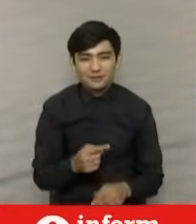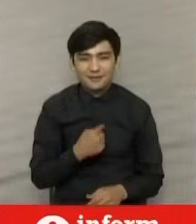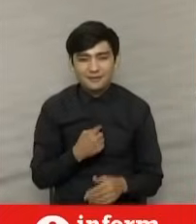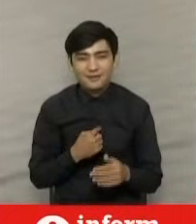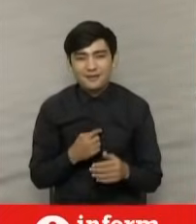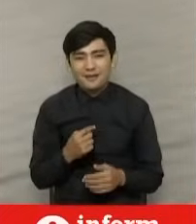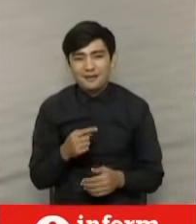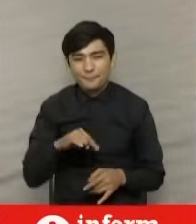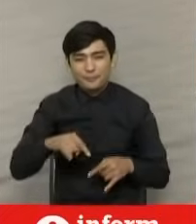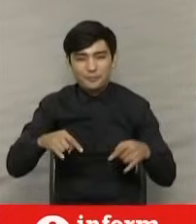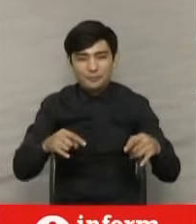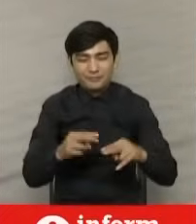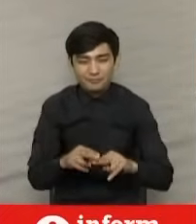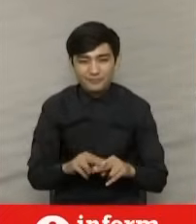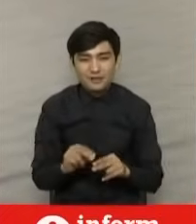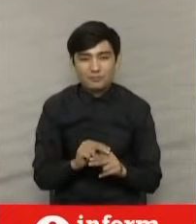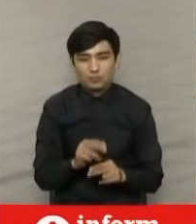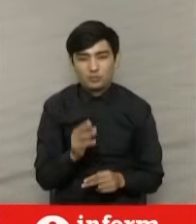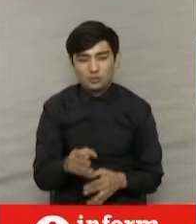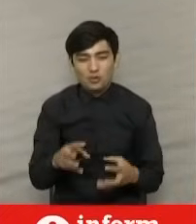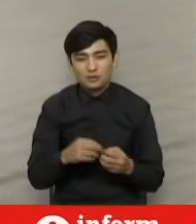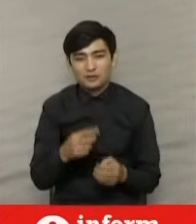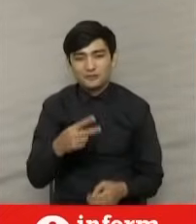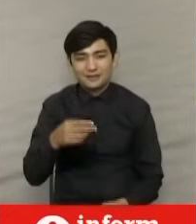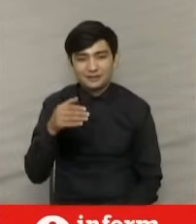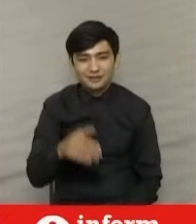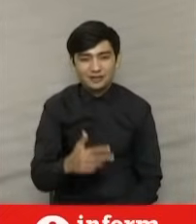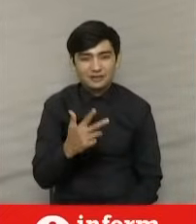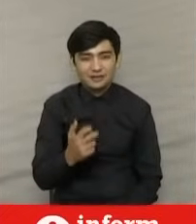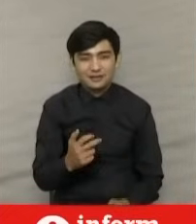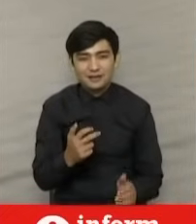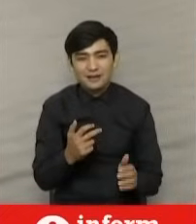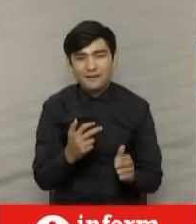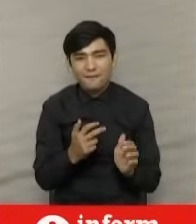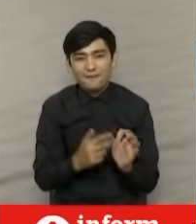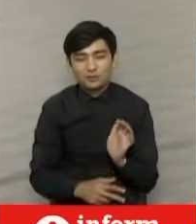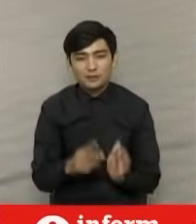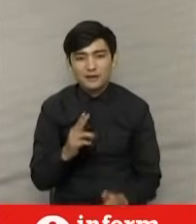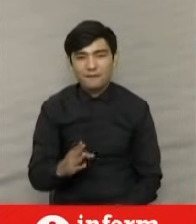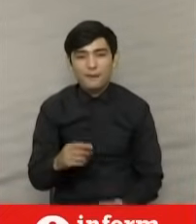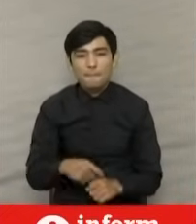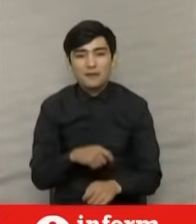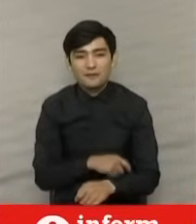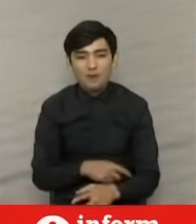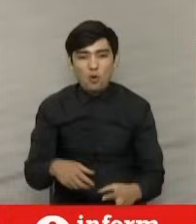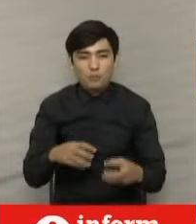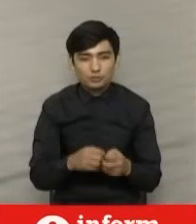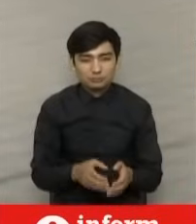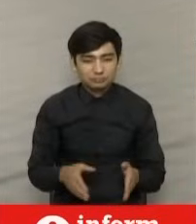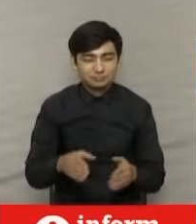ремонт. Общая квадратура составляет 20 380 квадратных метров. Работы